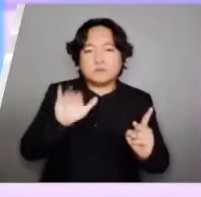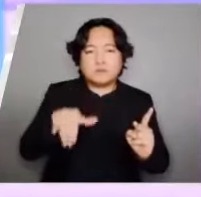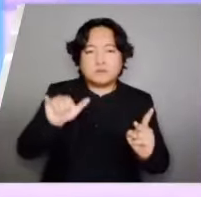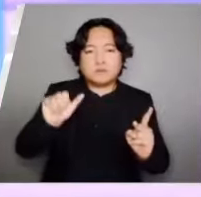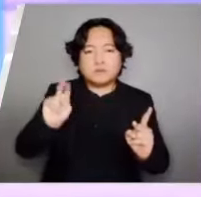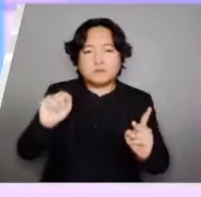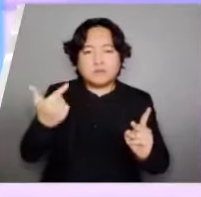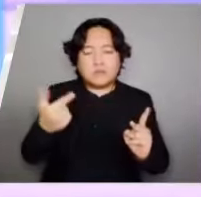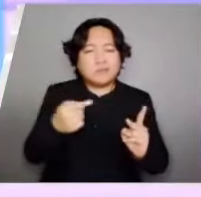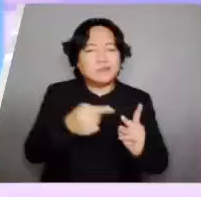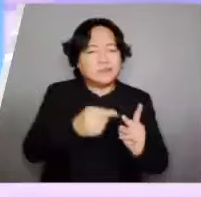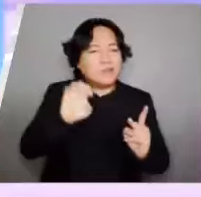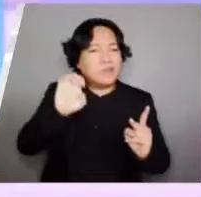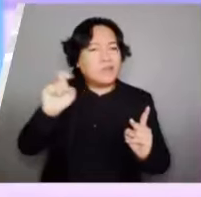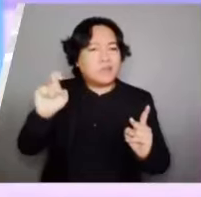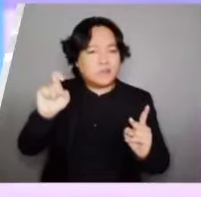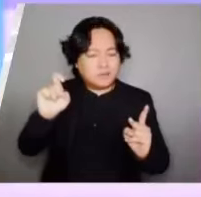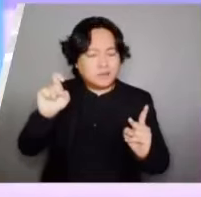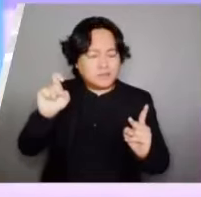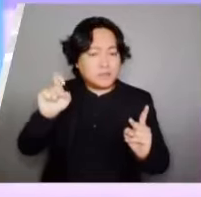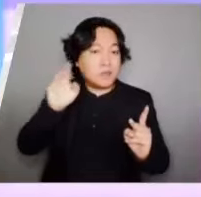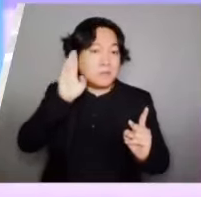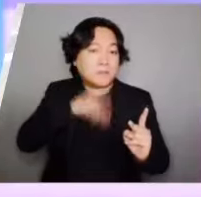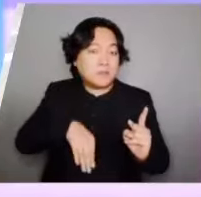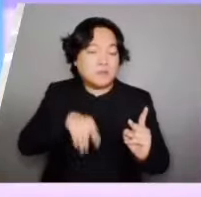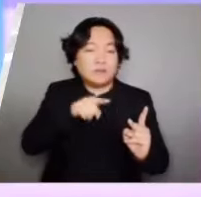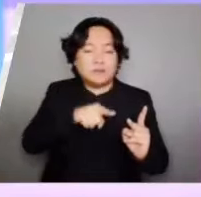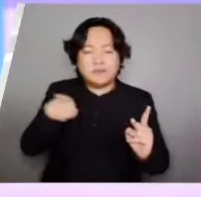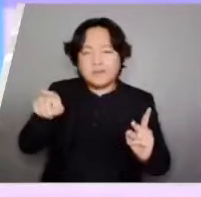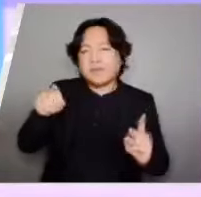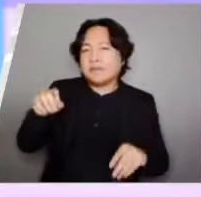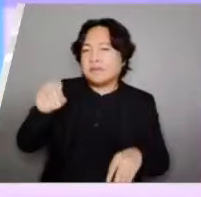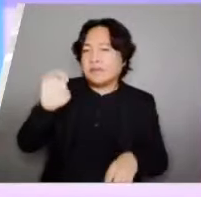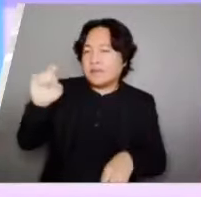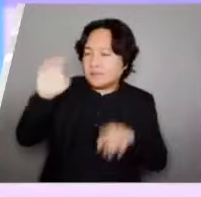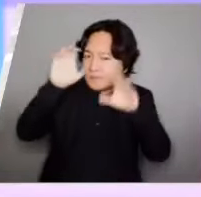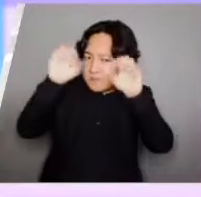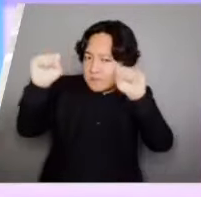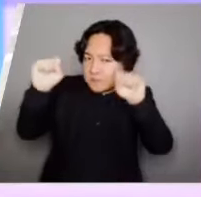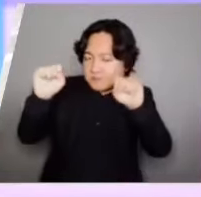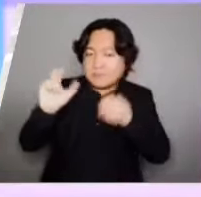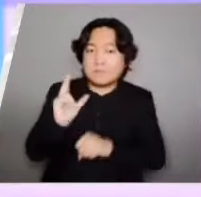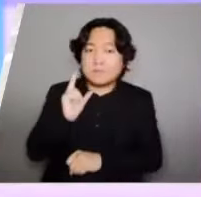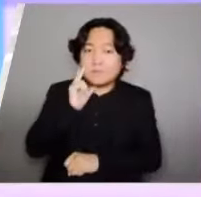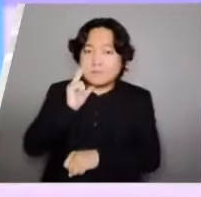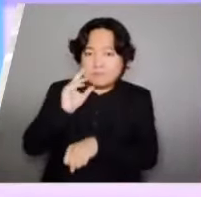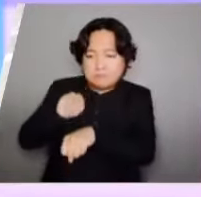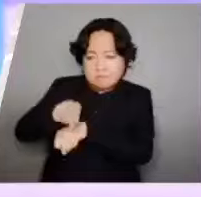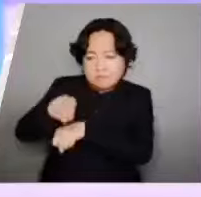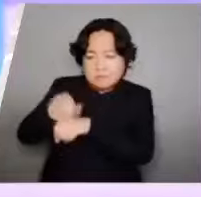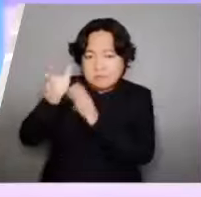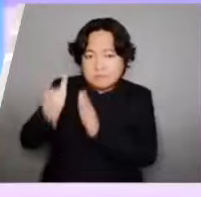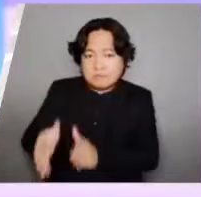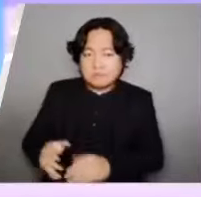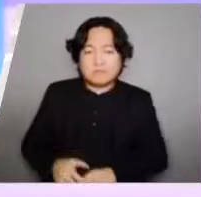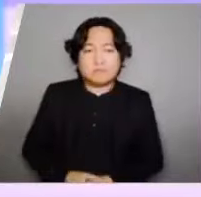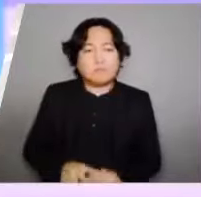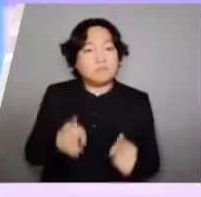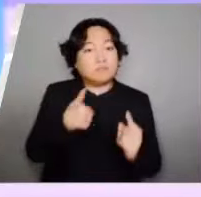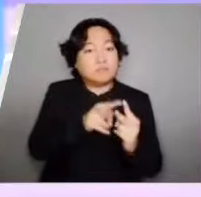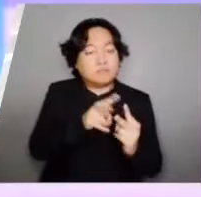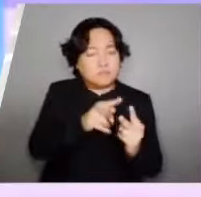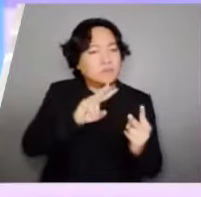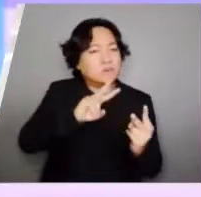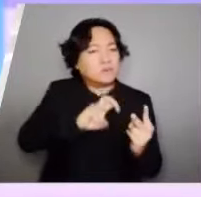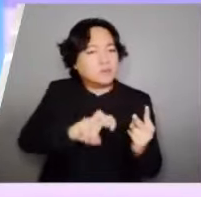Pangulong Rodrigo Duterte. Ininquest na si Yang matapos siyang maaresto kahapon dahil sa paglabag umano sa immigration laws.